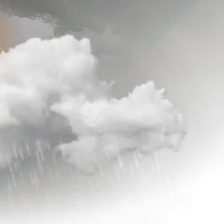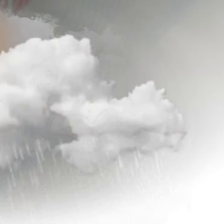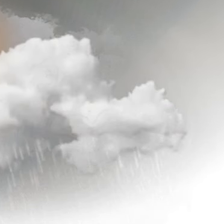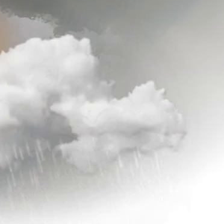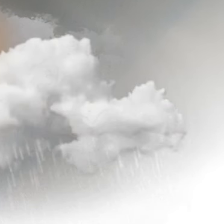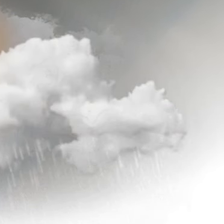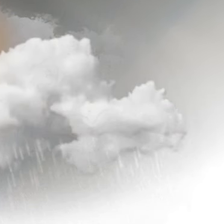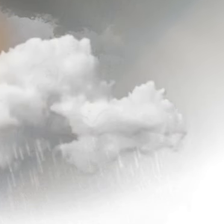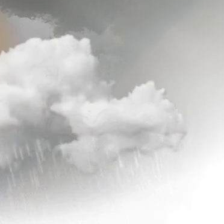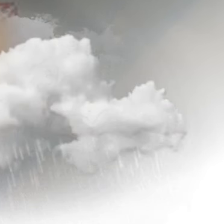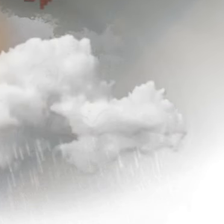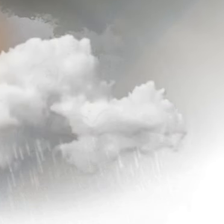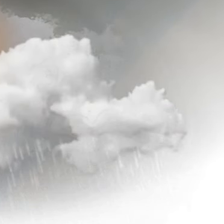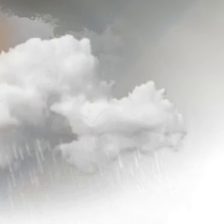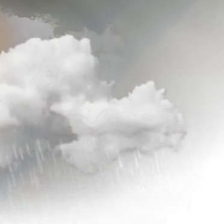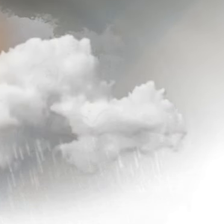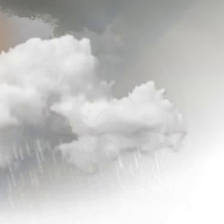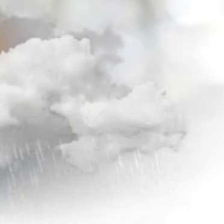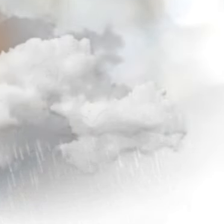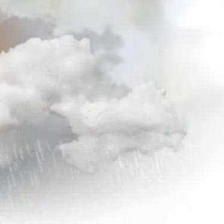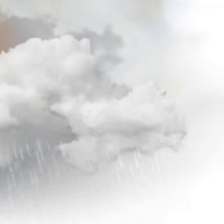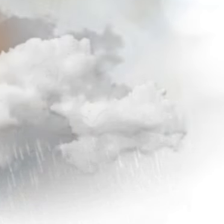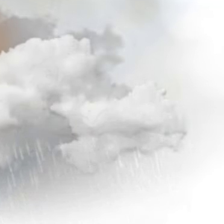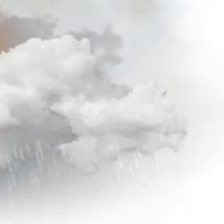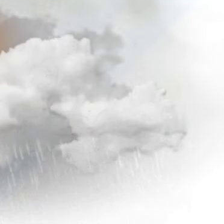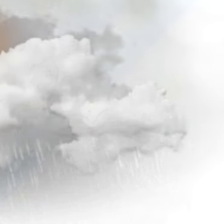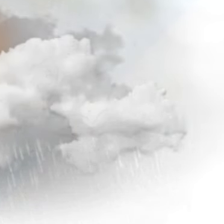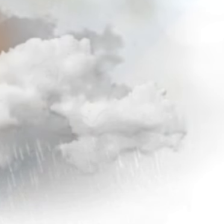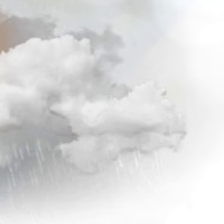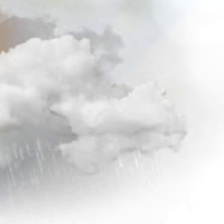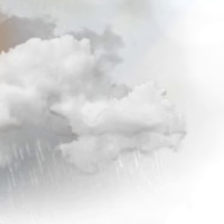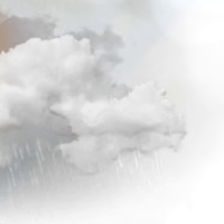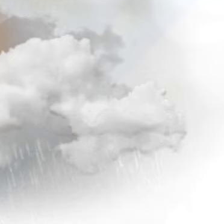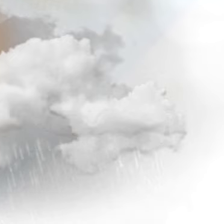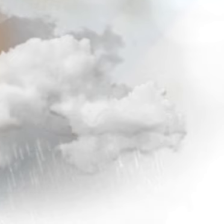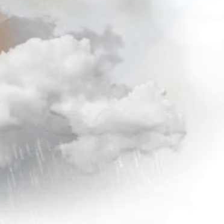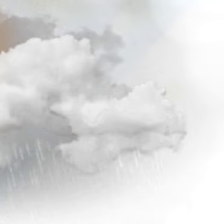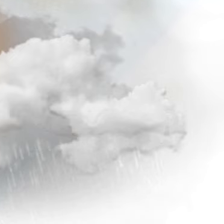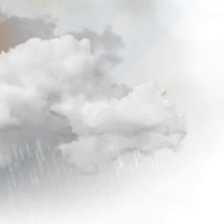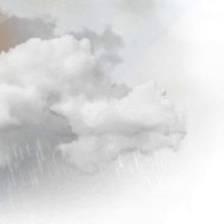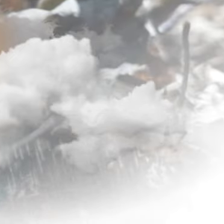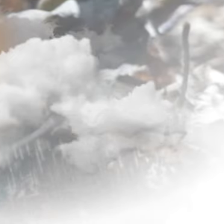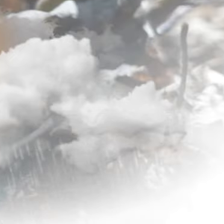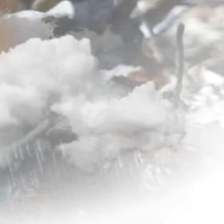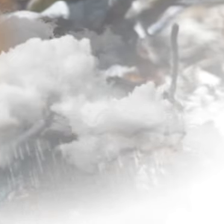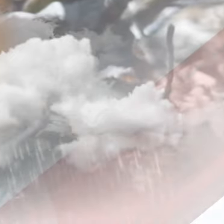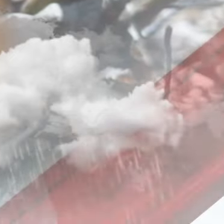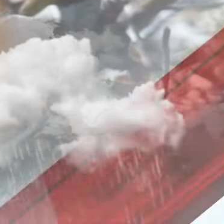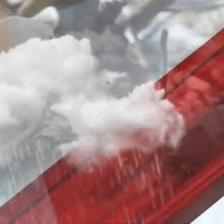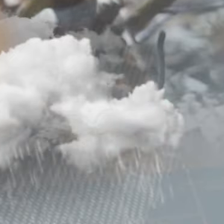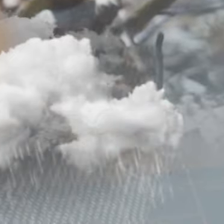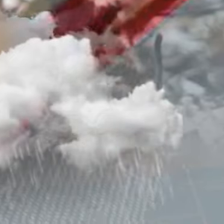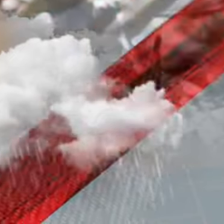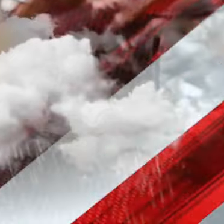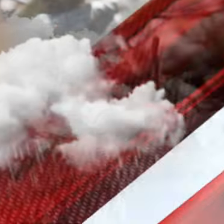вечарам. Пахмурна, дождж, вецер заходні 5-9 метраў за секунду. У